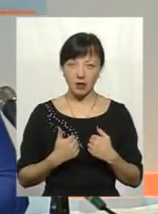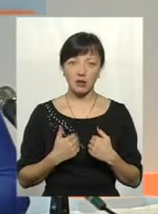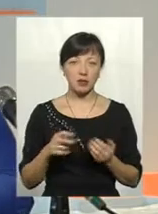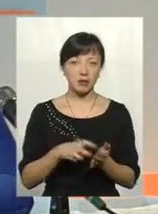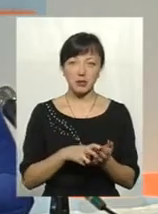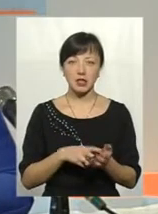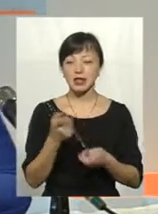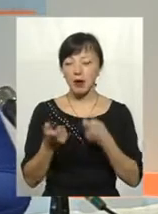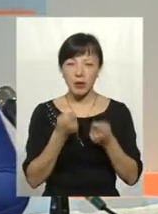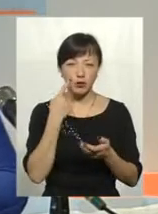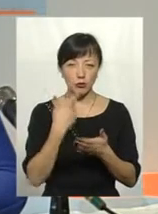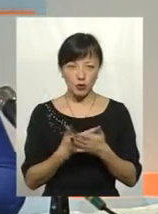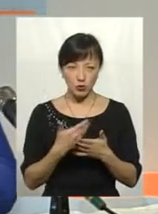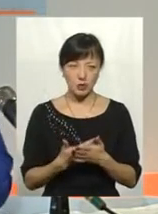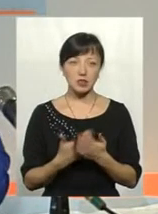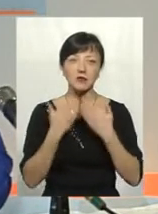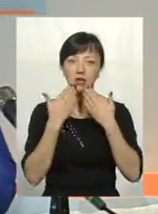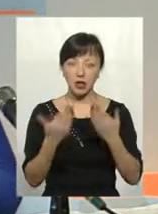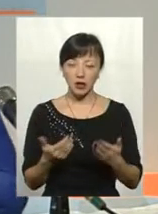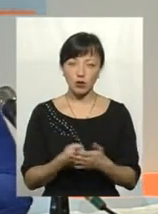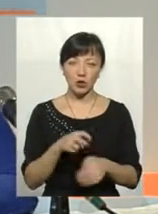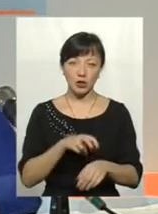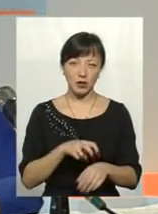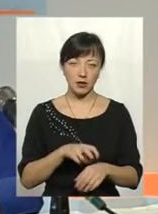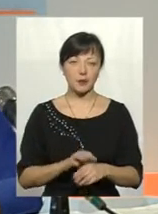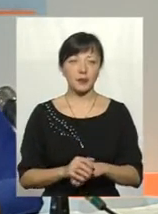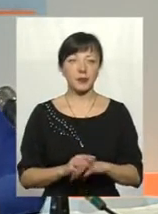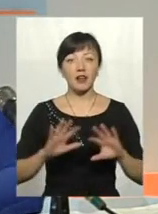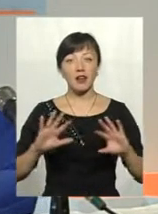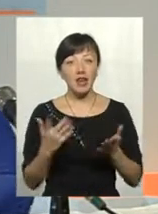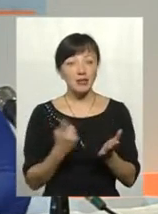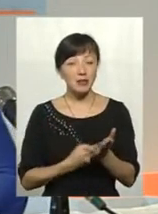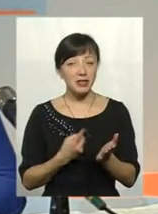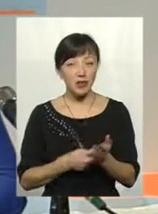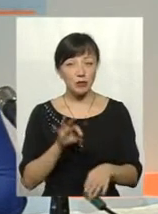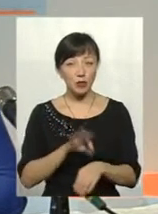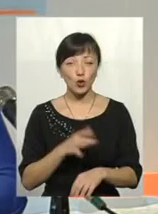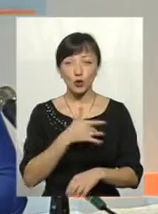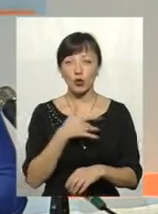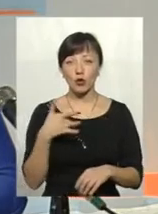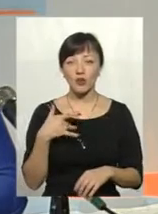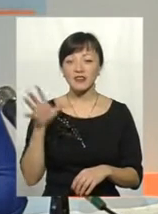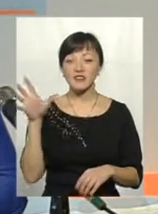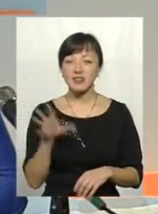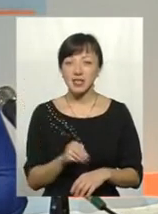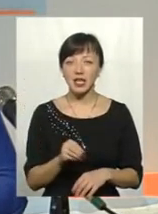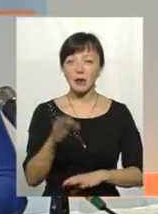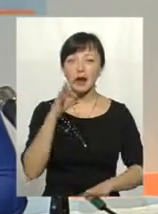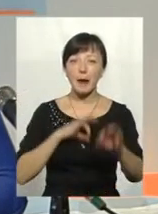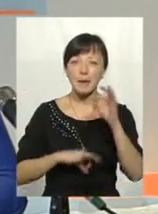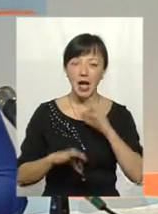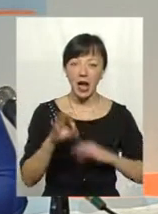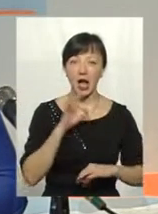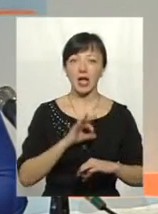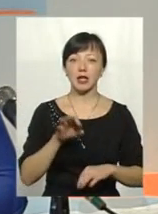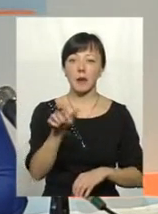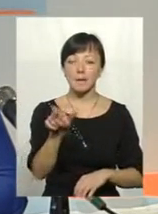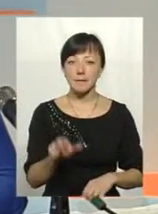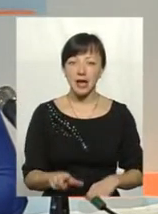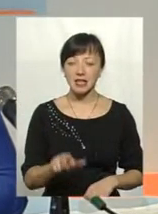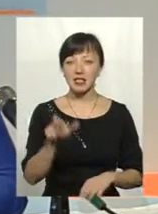з найменшою підозрою, зверталися за обстеженням. В разі підтвердження діагнозу туберкульозу всі протитуберкульозні препарати